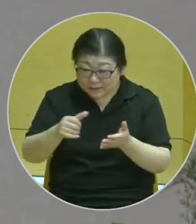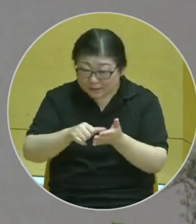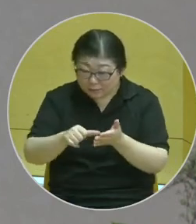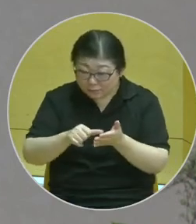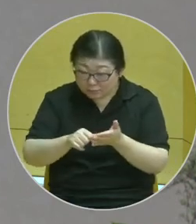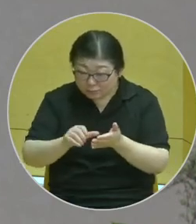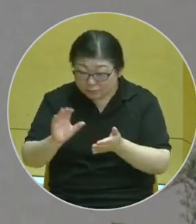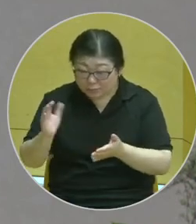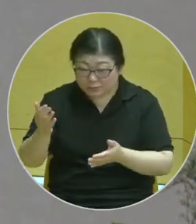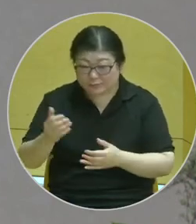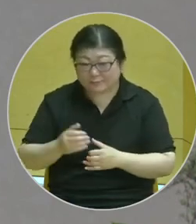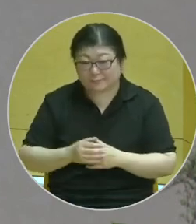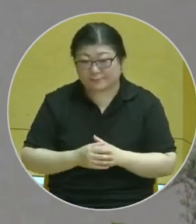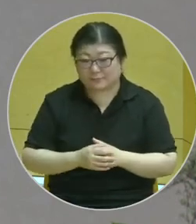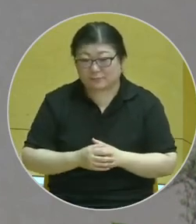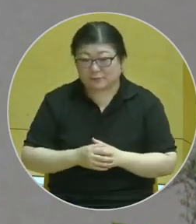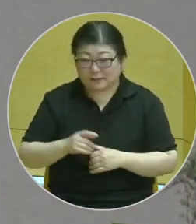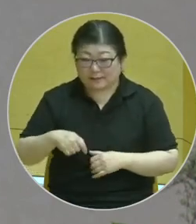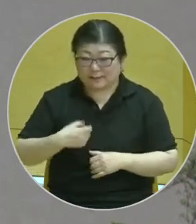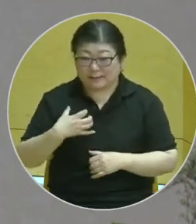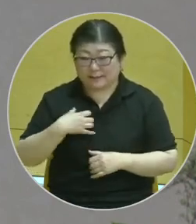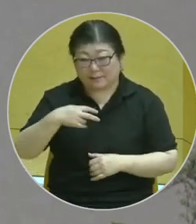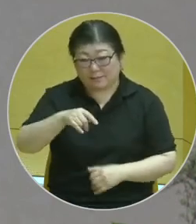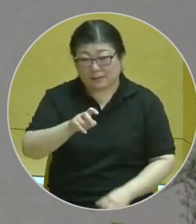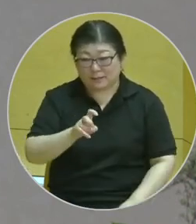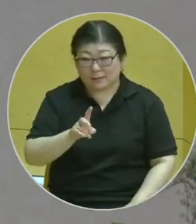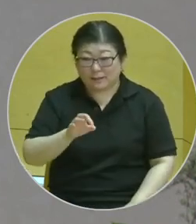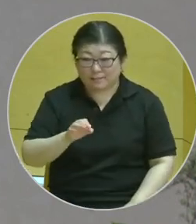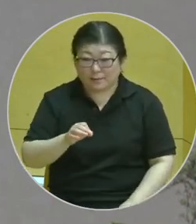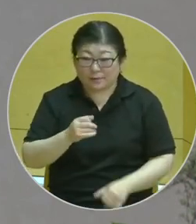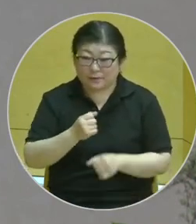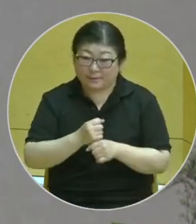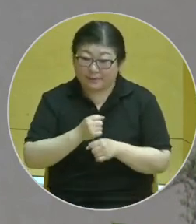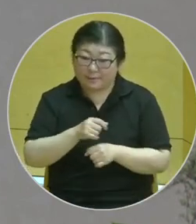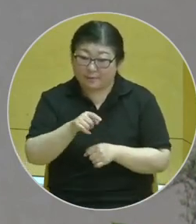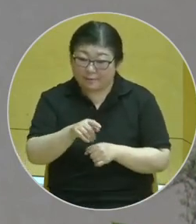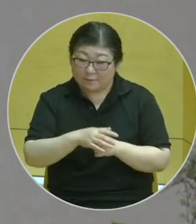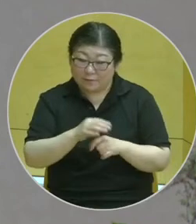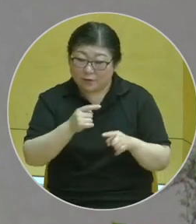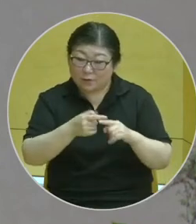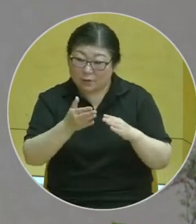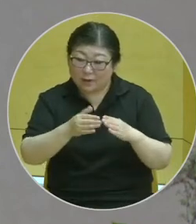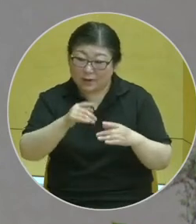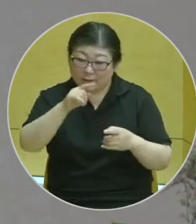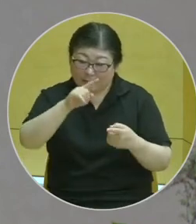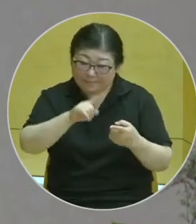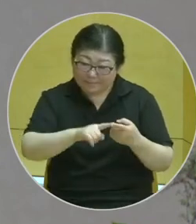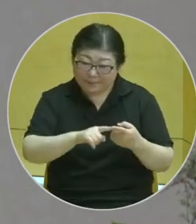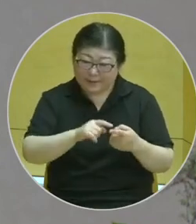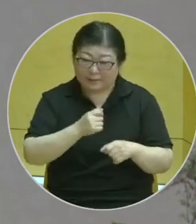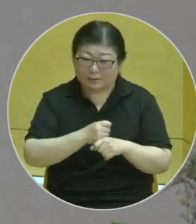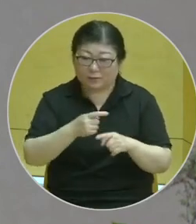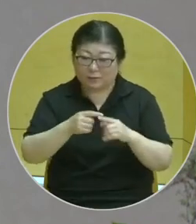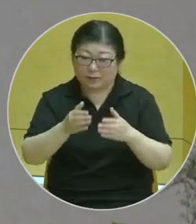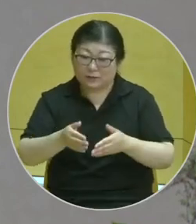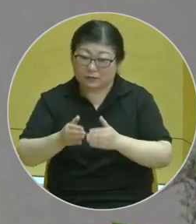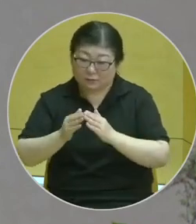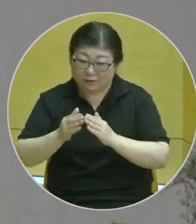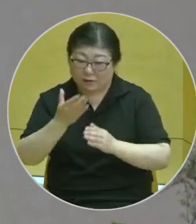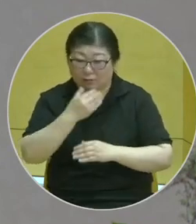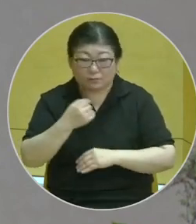도마가 자기 사명을 삼았던 것이 교회를 세우는 것 교회는 교회 답게 하는 것 복음을 증거하는 것